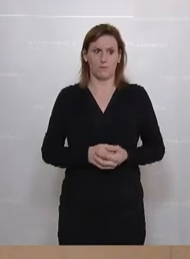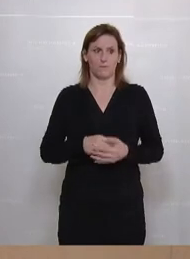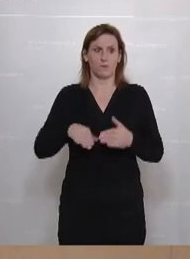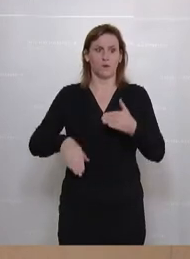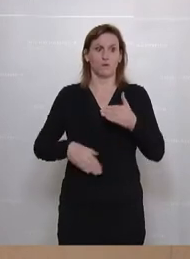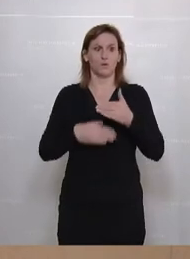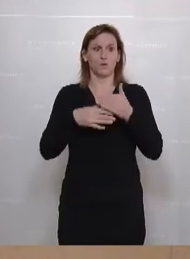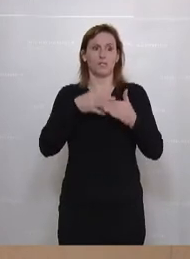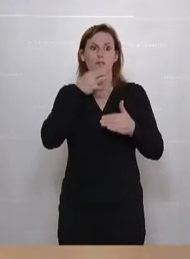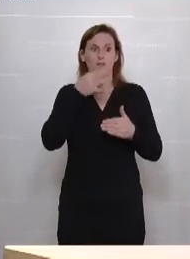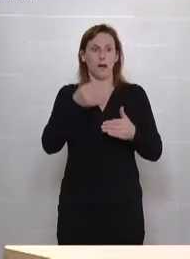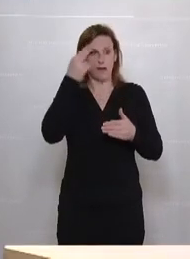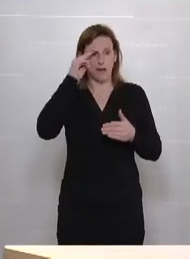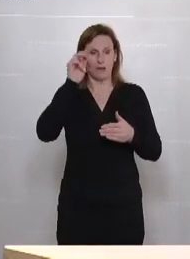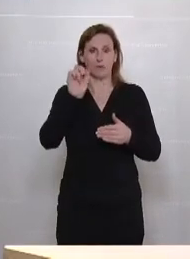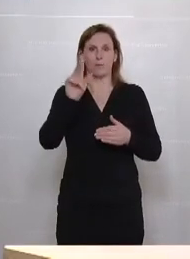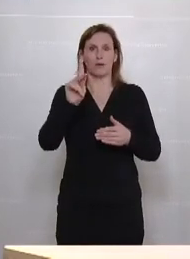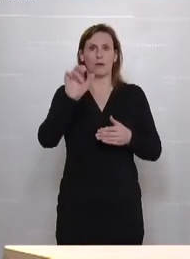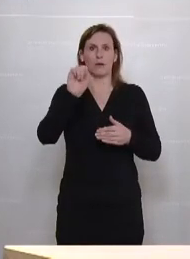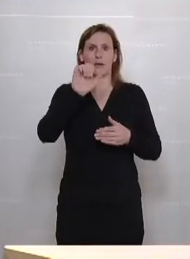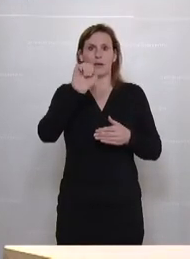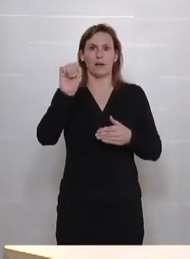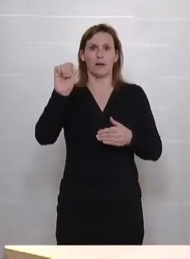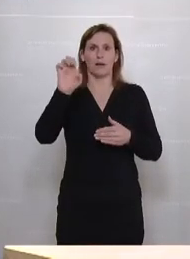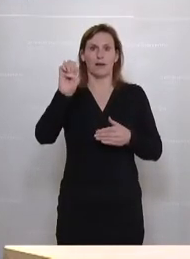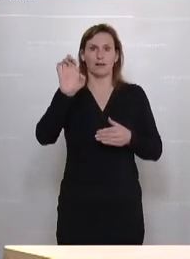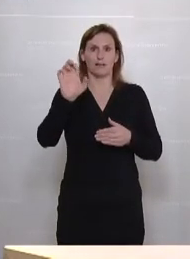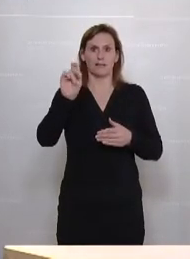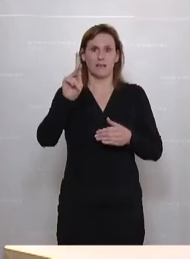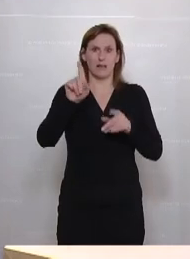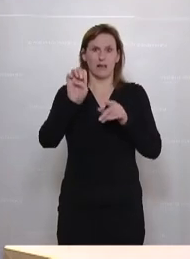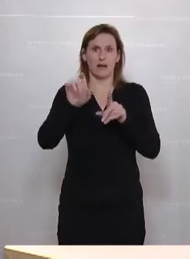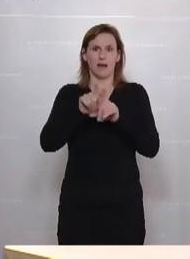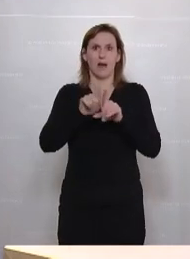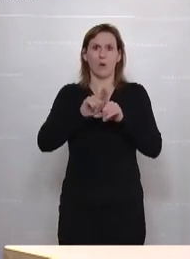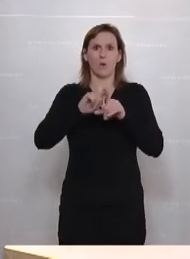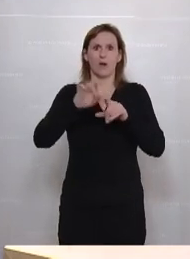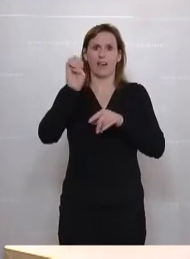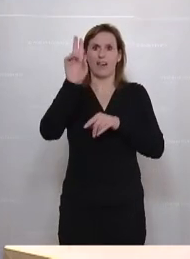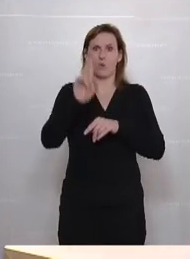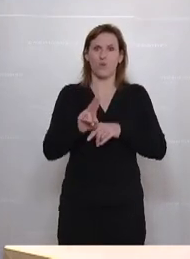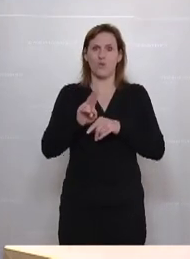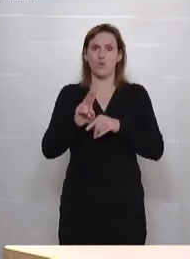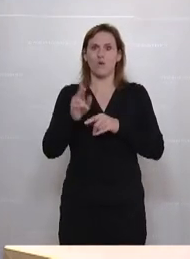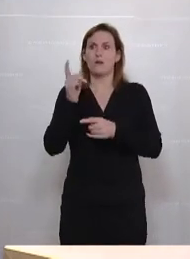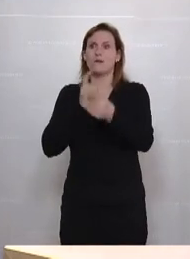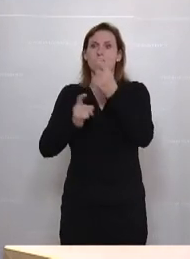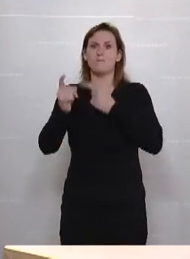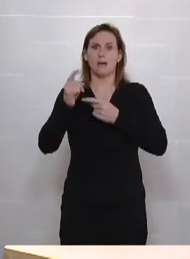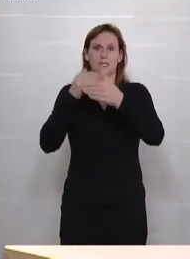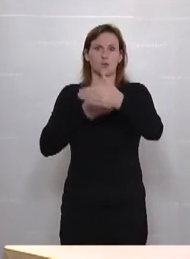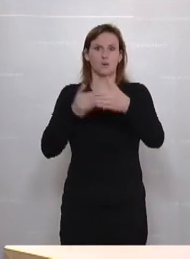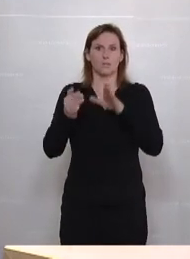Guten Morgen, Herr Bundesminister. Ja, meine Frage bezieht sich auf den EU-Migrationspakt. der ja ab